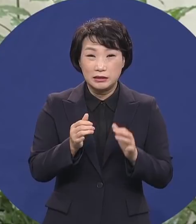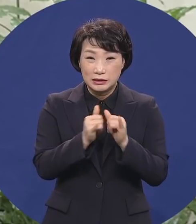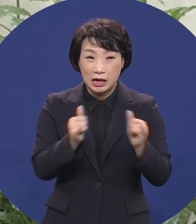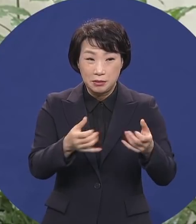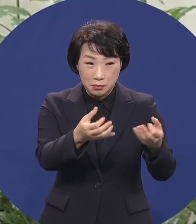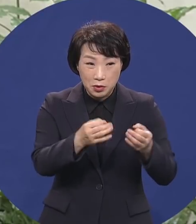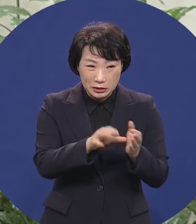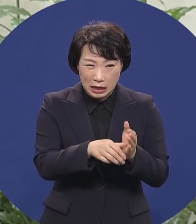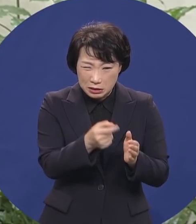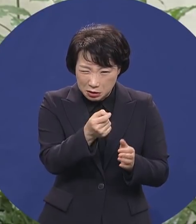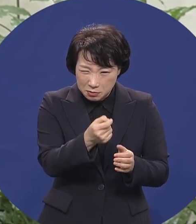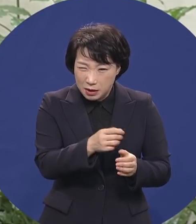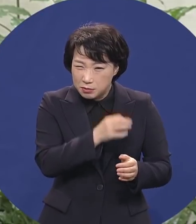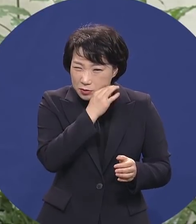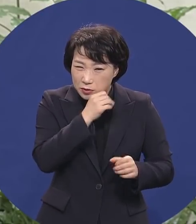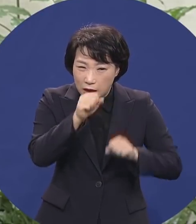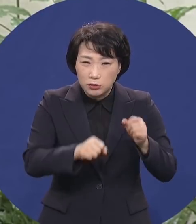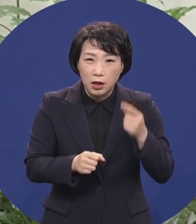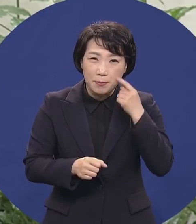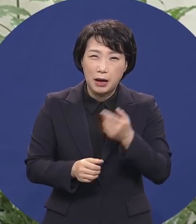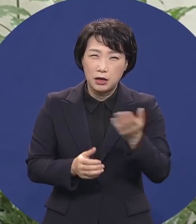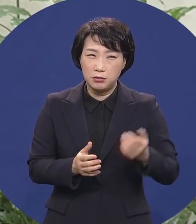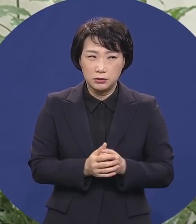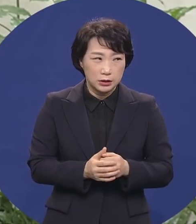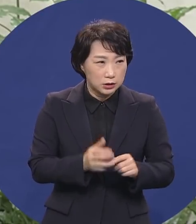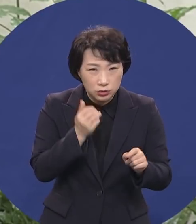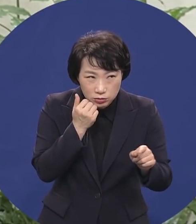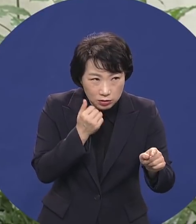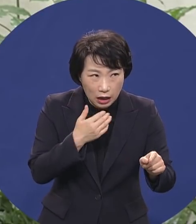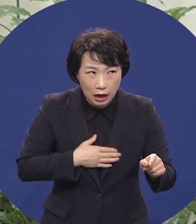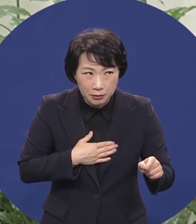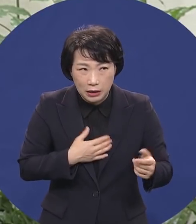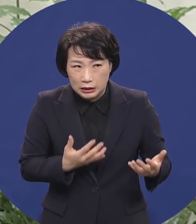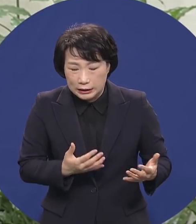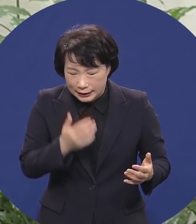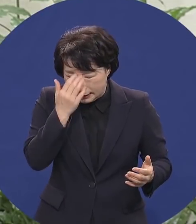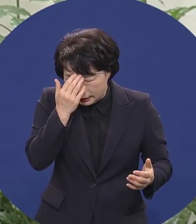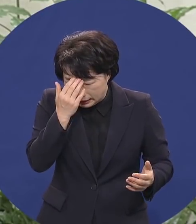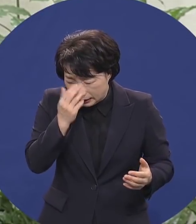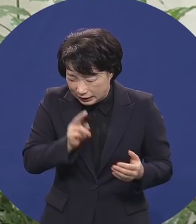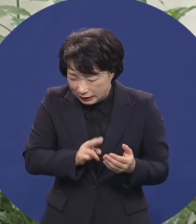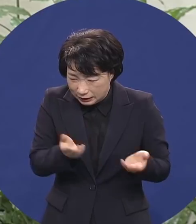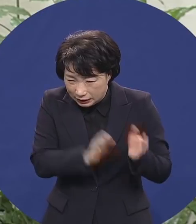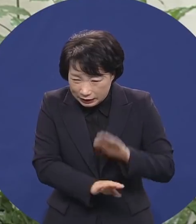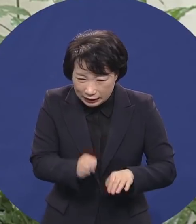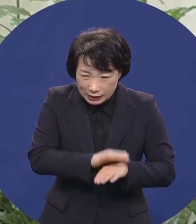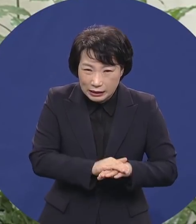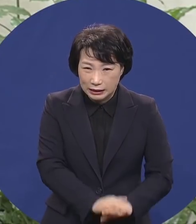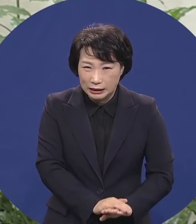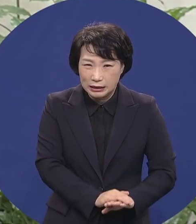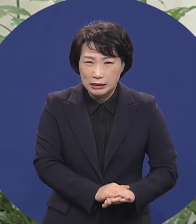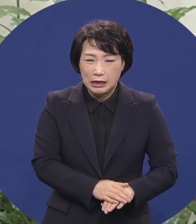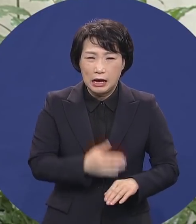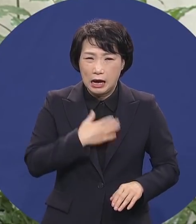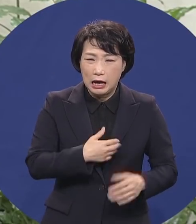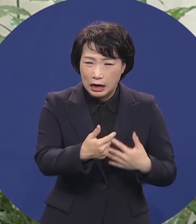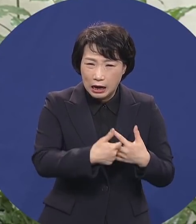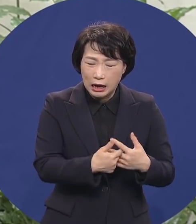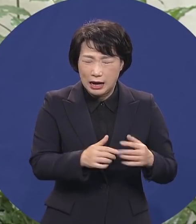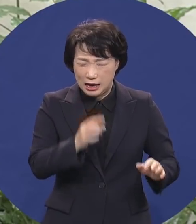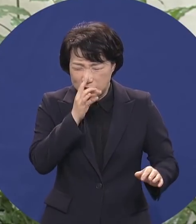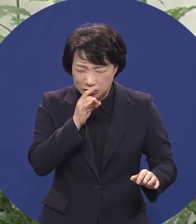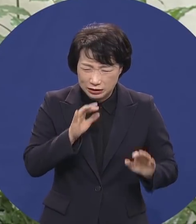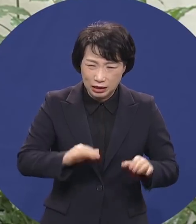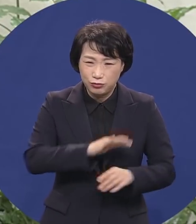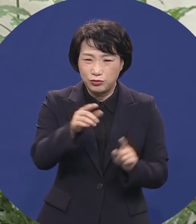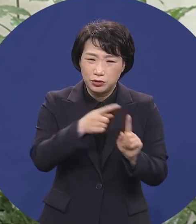보기에 부끄러운 행동을 하면 혹시 누가 알라나 모르겠다. 알면 참 이게 보통 문제가 아닌데, 우리 교회